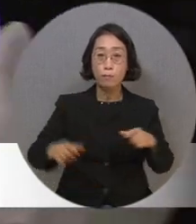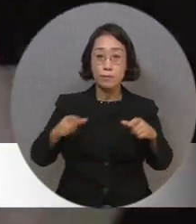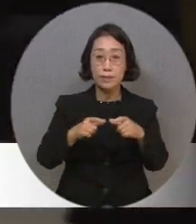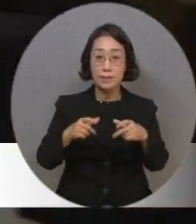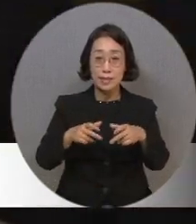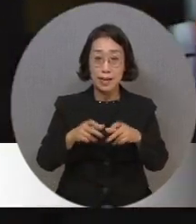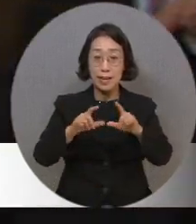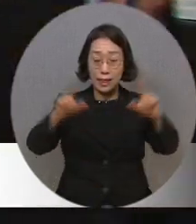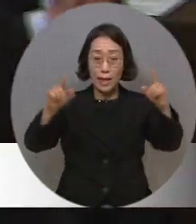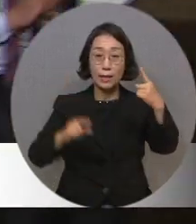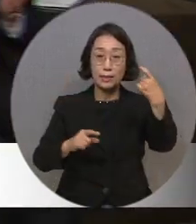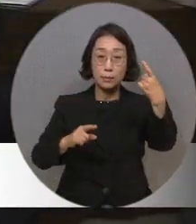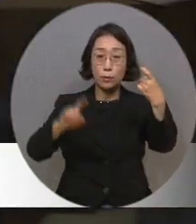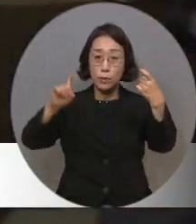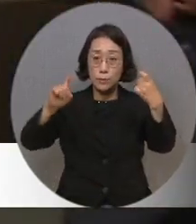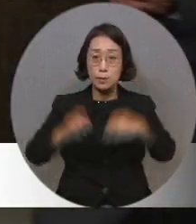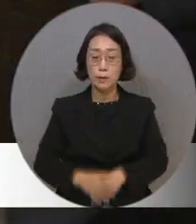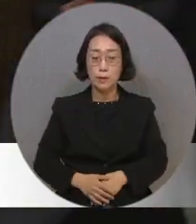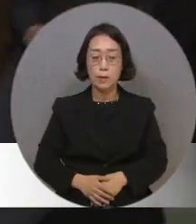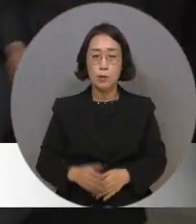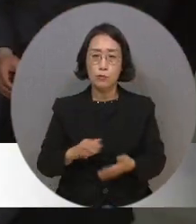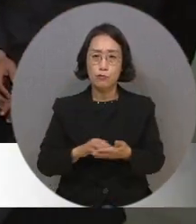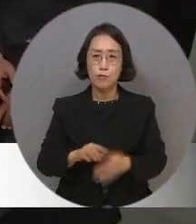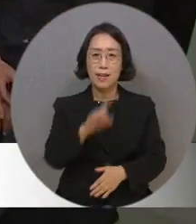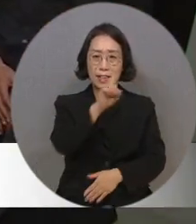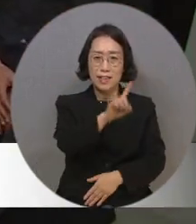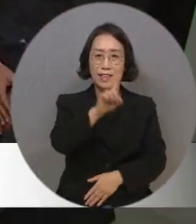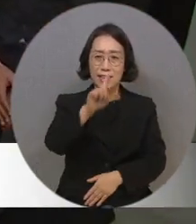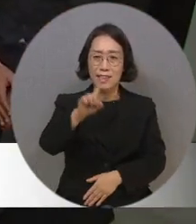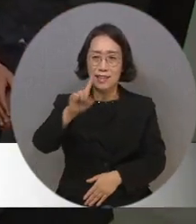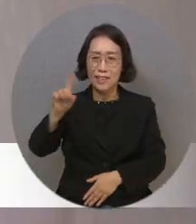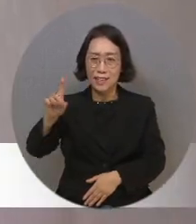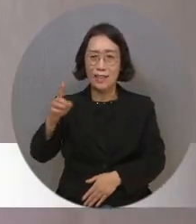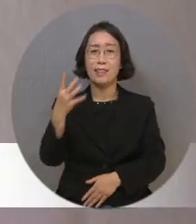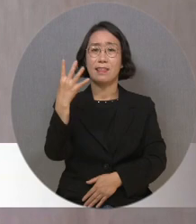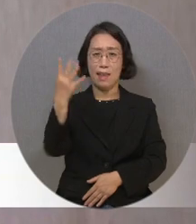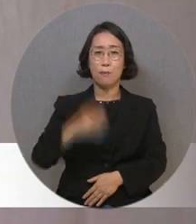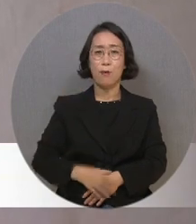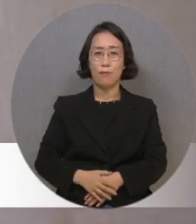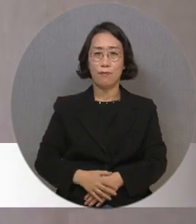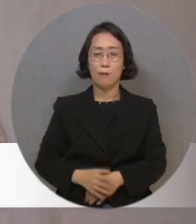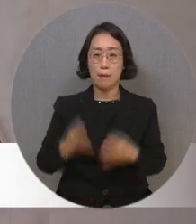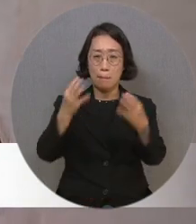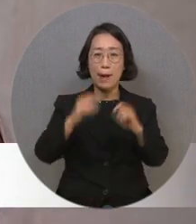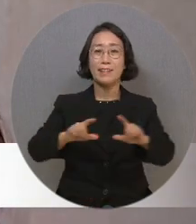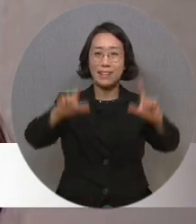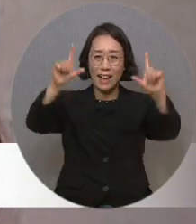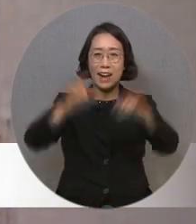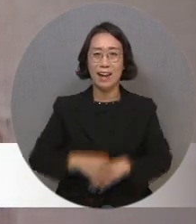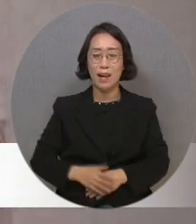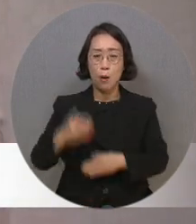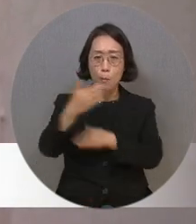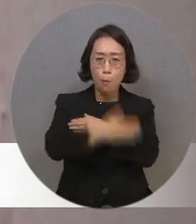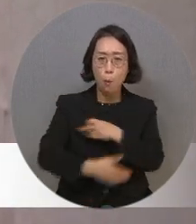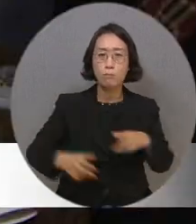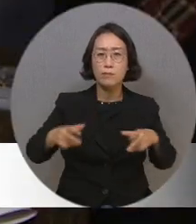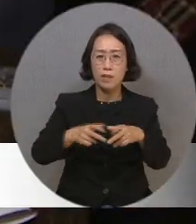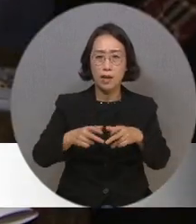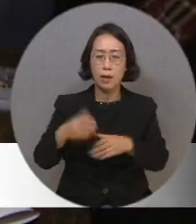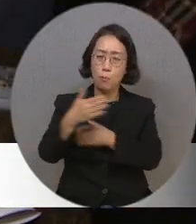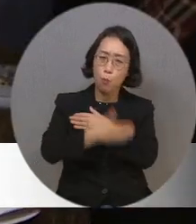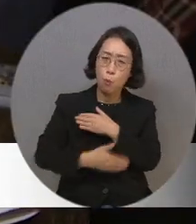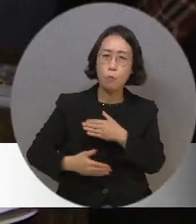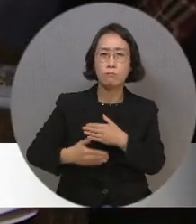날인 11월 11일은 1이라는 숫자가 1년 중 가장 많이 들어간 날입니다. 신체적 장애로 각기